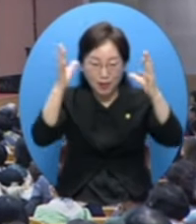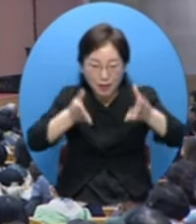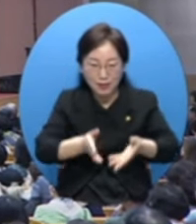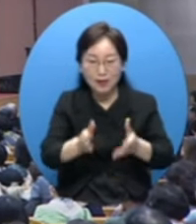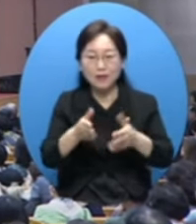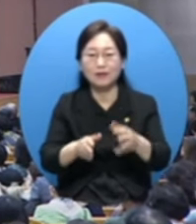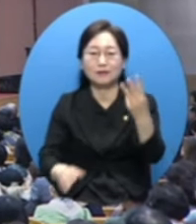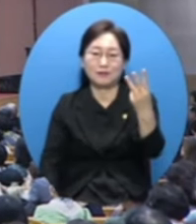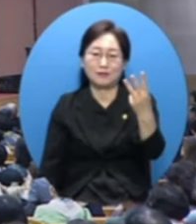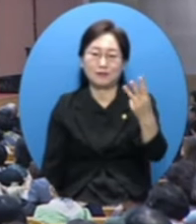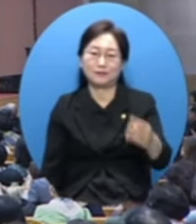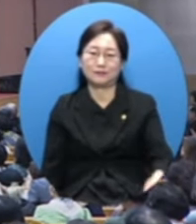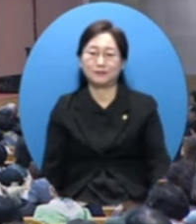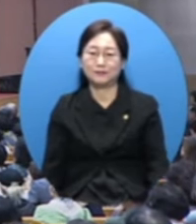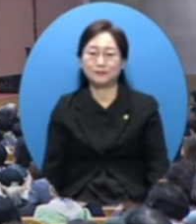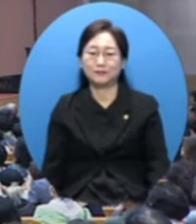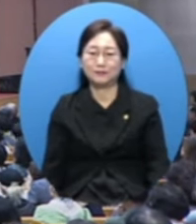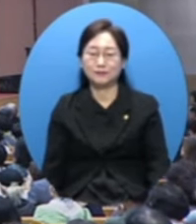되었는데